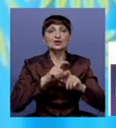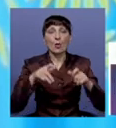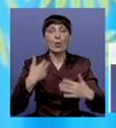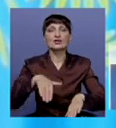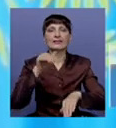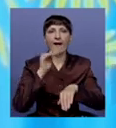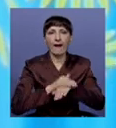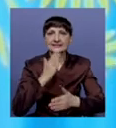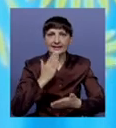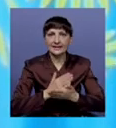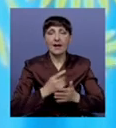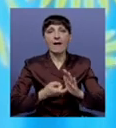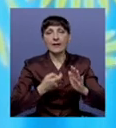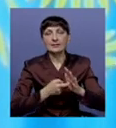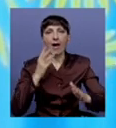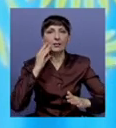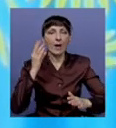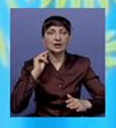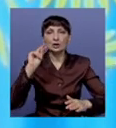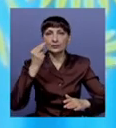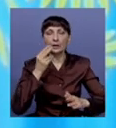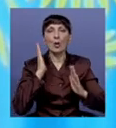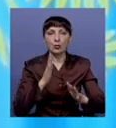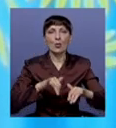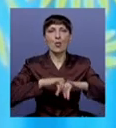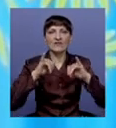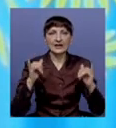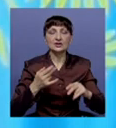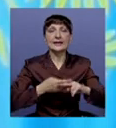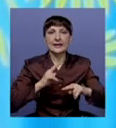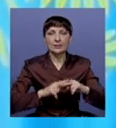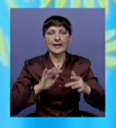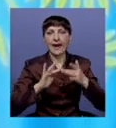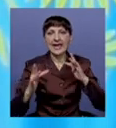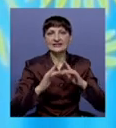В этой связи в городах Караганда, Алматы и Шымкент будем увеличивать именно IT-школы.